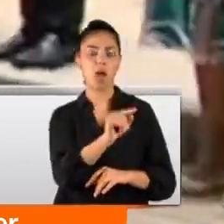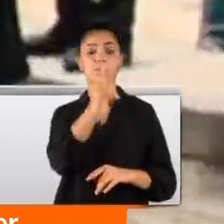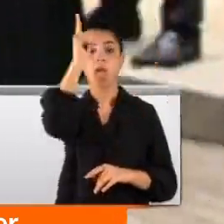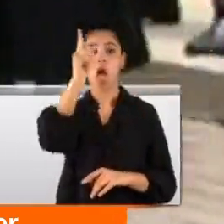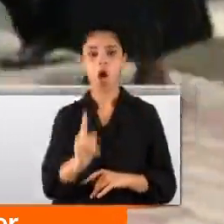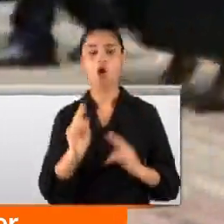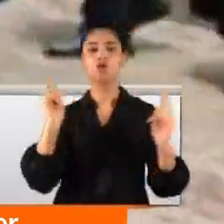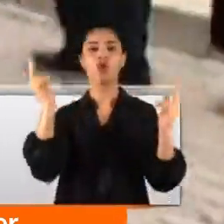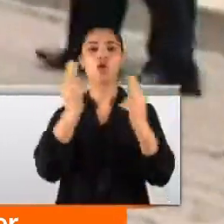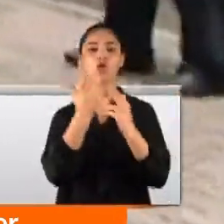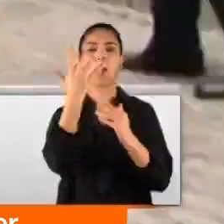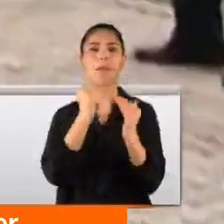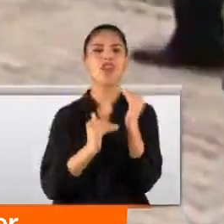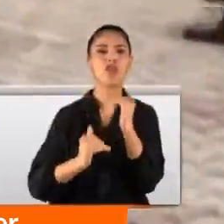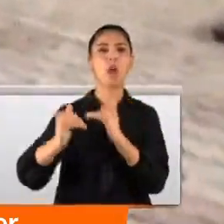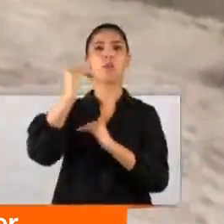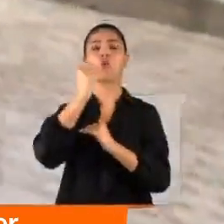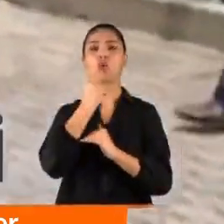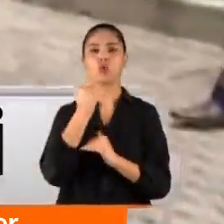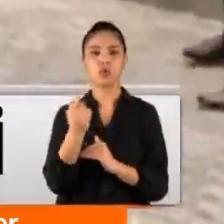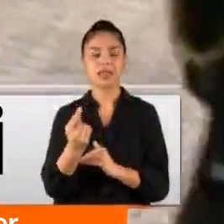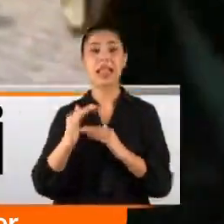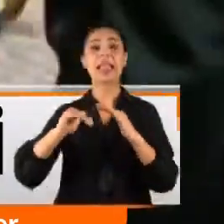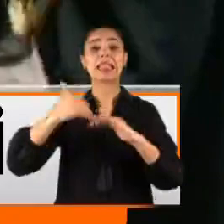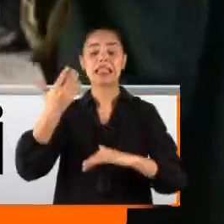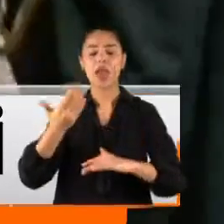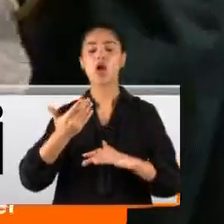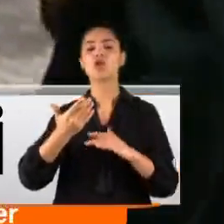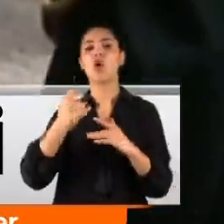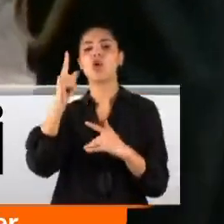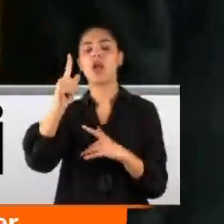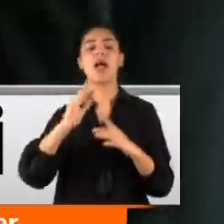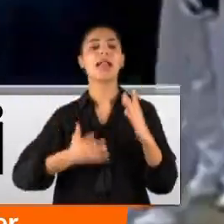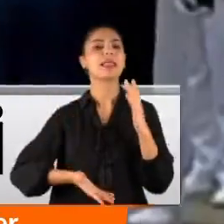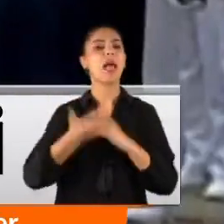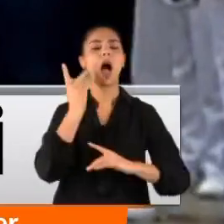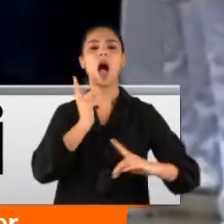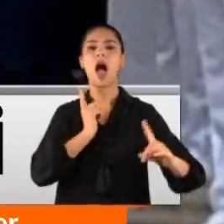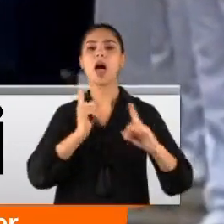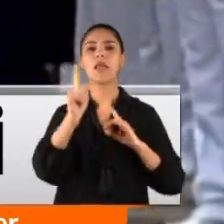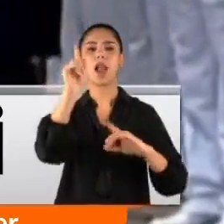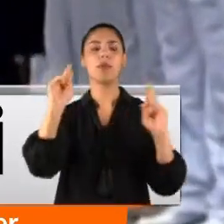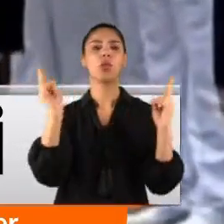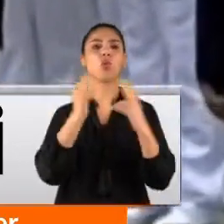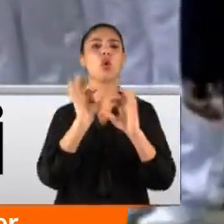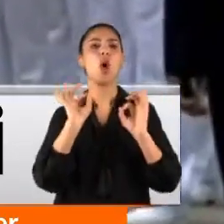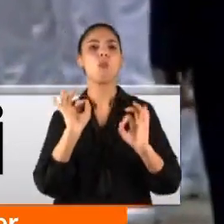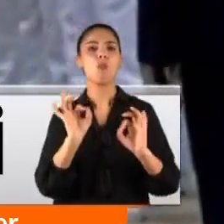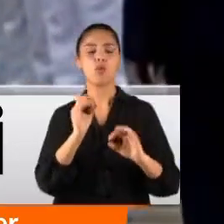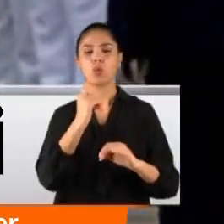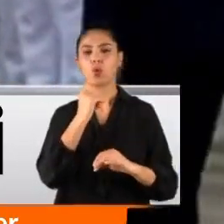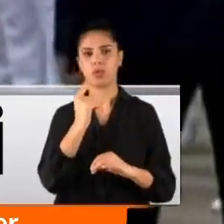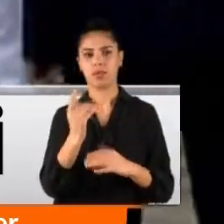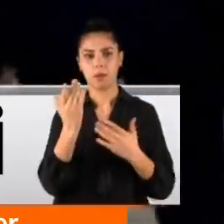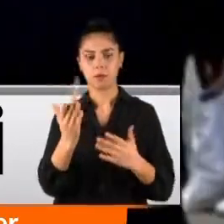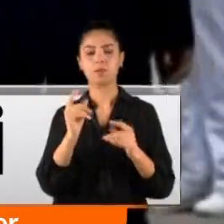Önce dünya beşten büyüktür dedi, sonra daha adil bir dünya mümkün mesajıyla yola devam etti. Cumhurbaşkanı